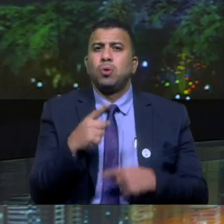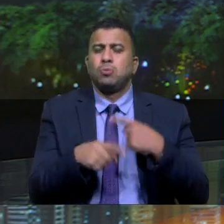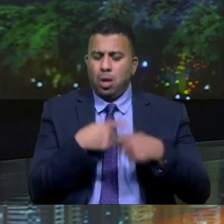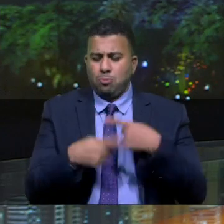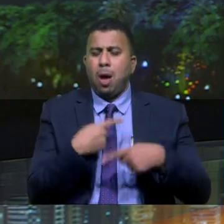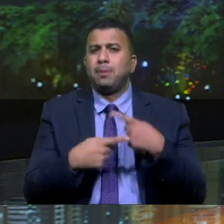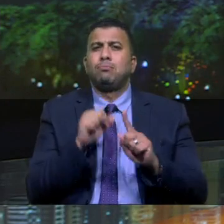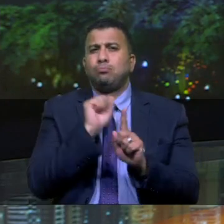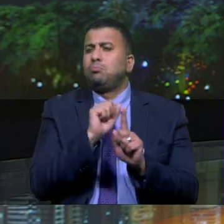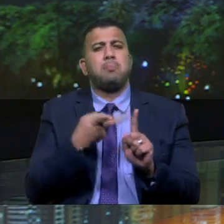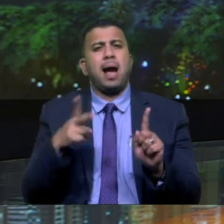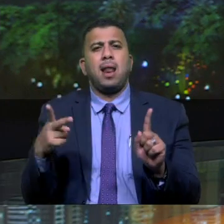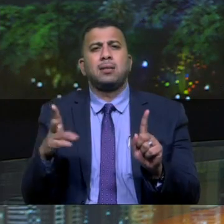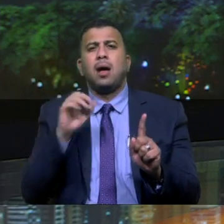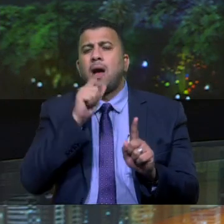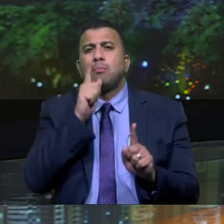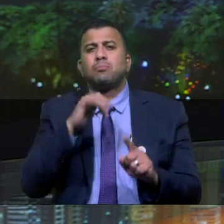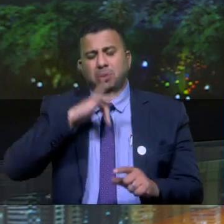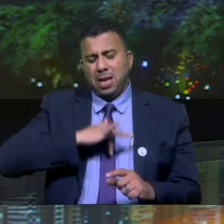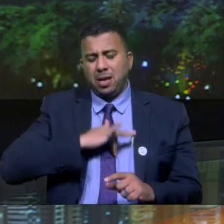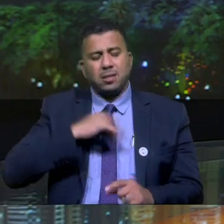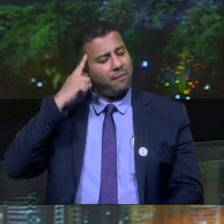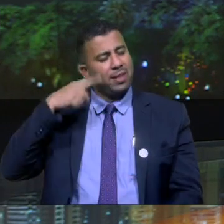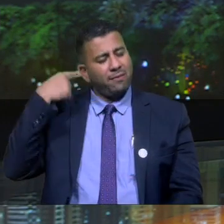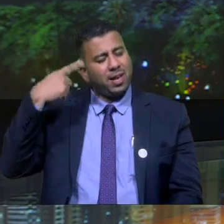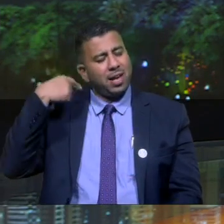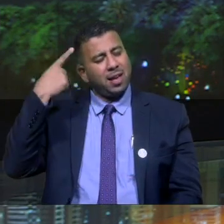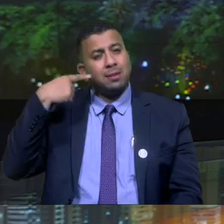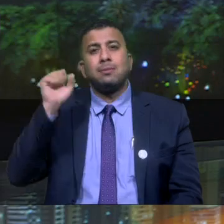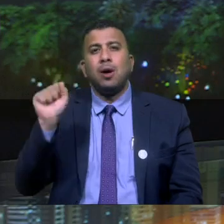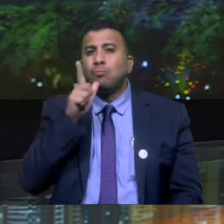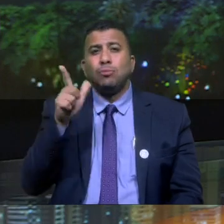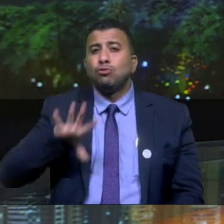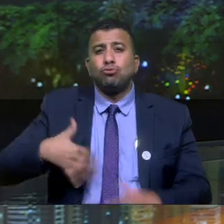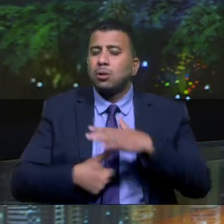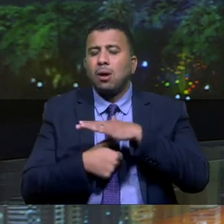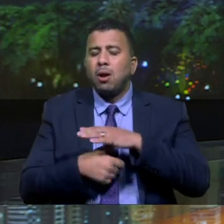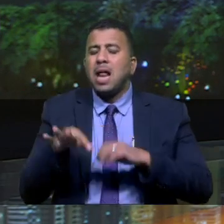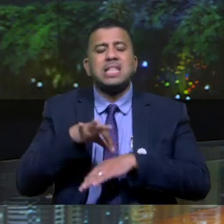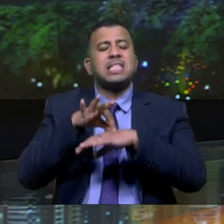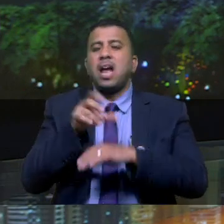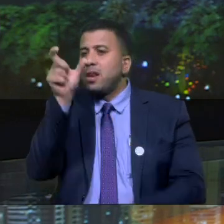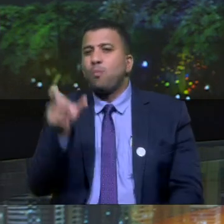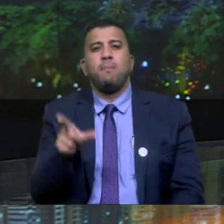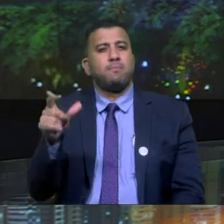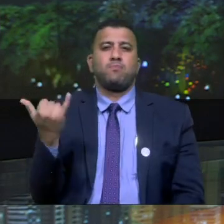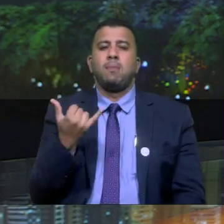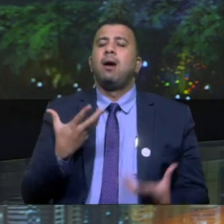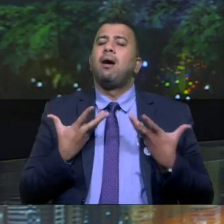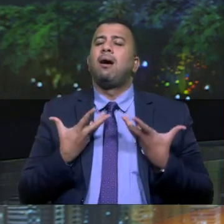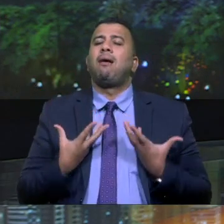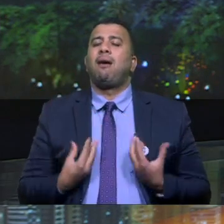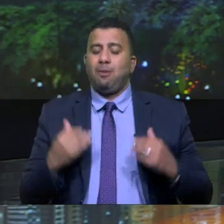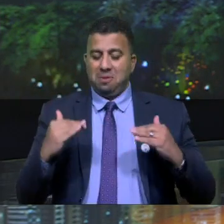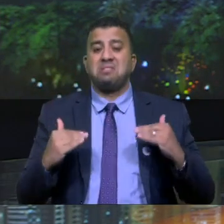رغم متابعته لعدد من المجالات إلا أن المغروس بداخل تفكير سموه دائما هو الإنسان، راحته